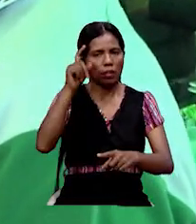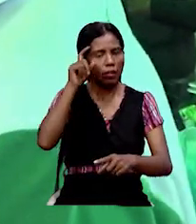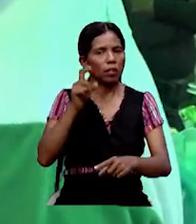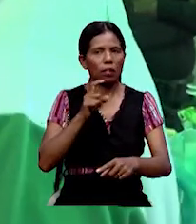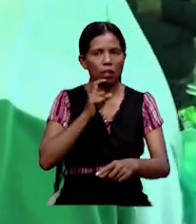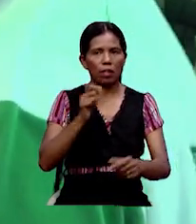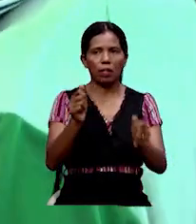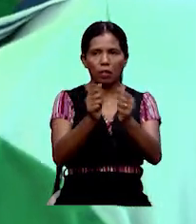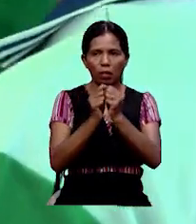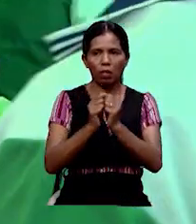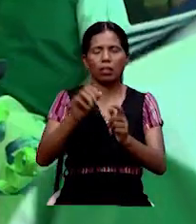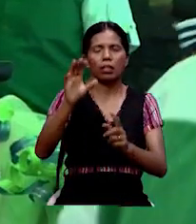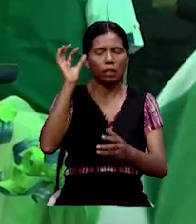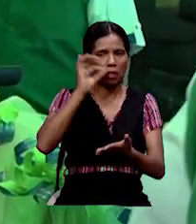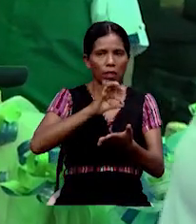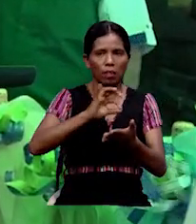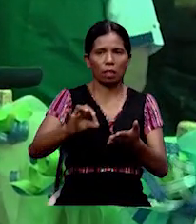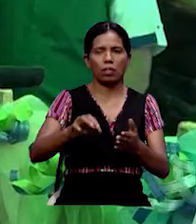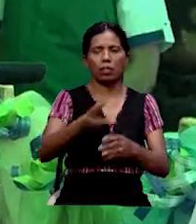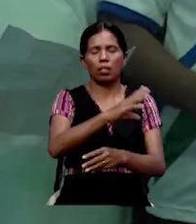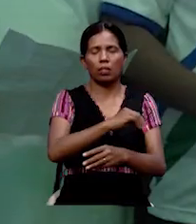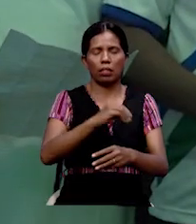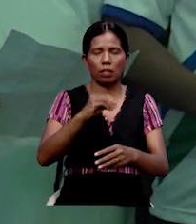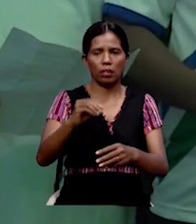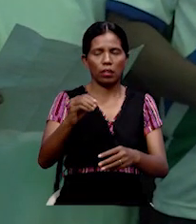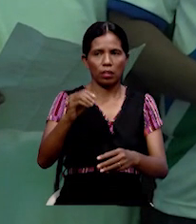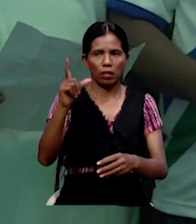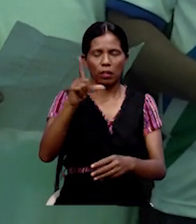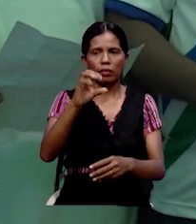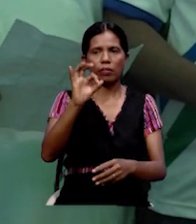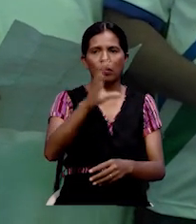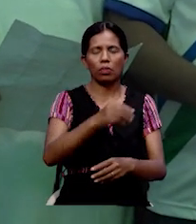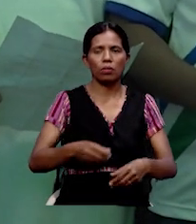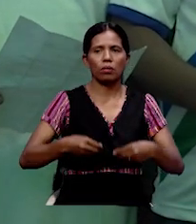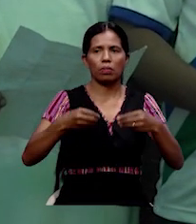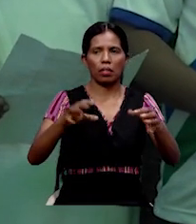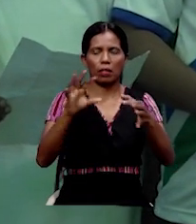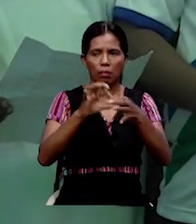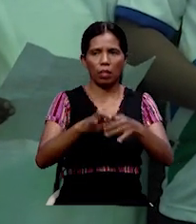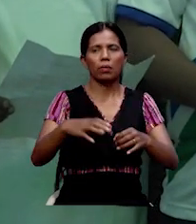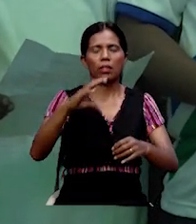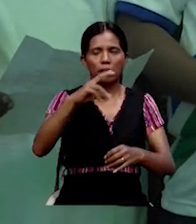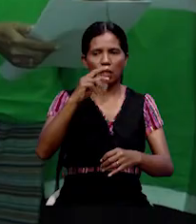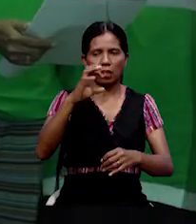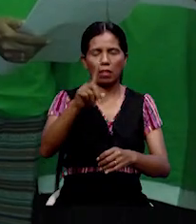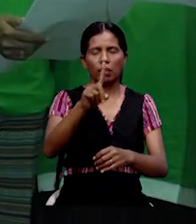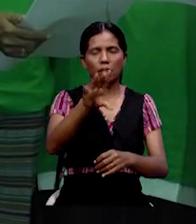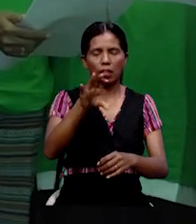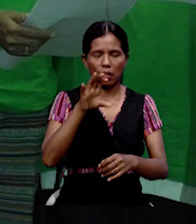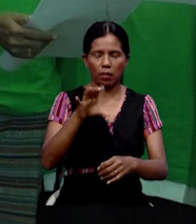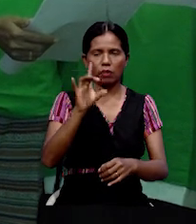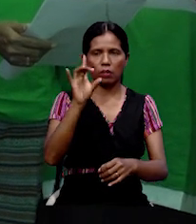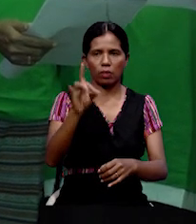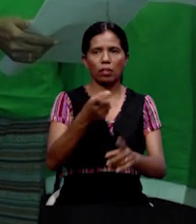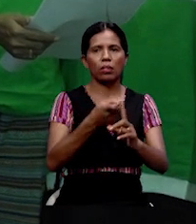mau akompanya hu sekretario jeral Francisco Calvarelai fo posemos ba membro CNRT atus ida hitu composto